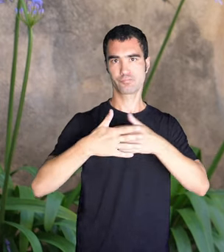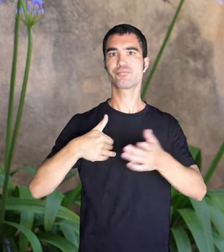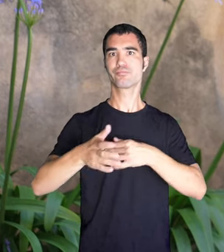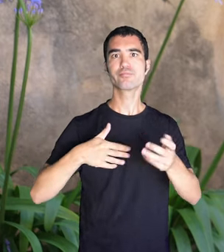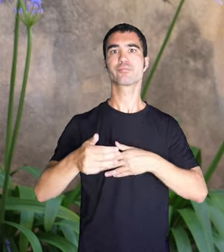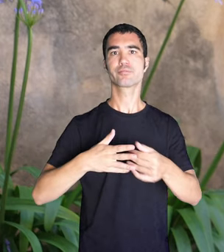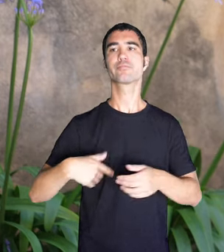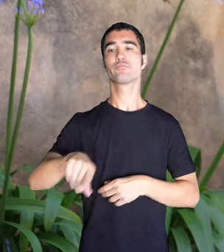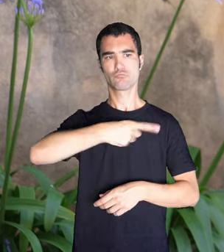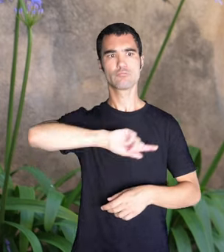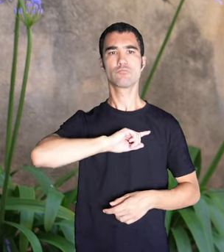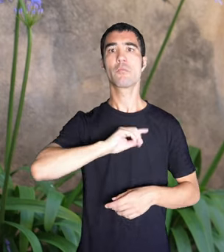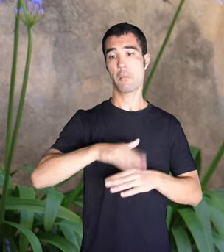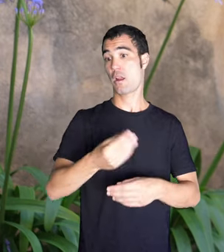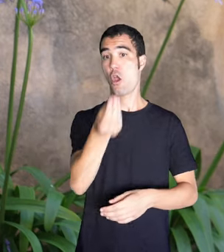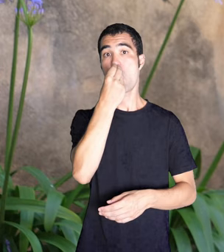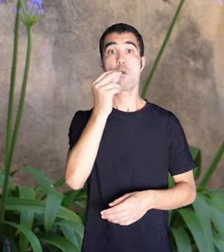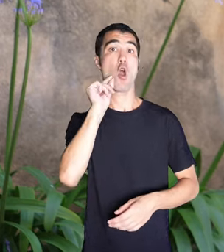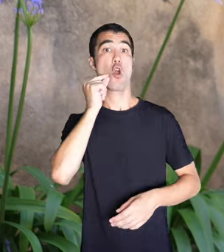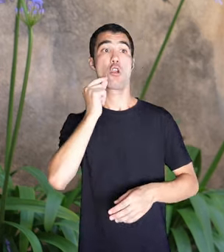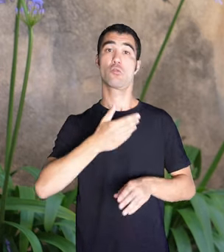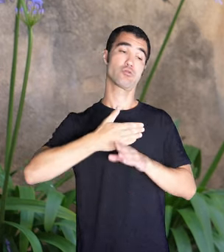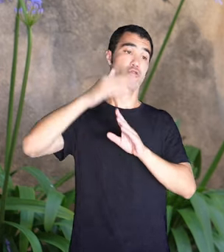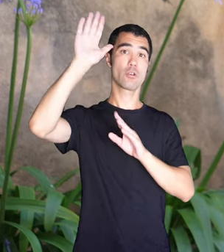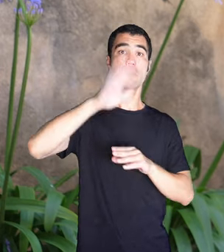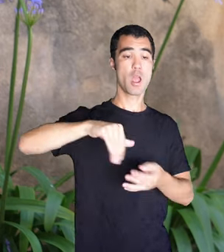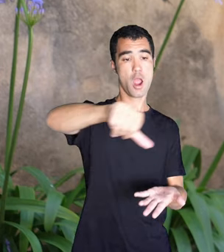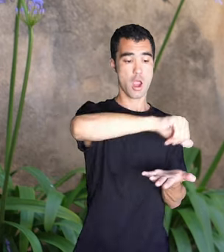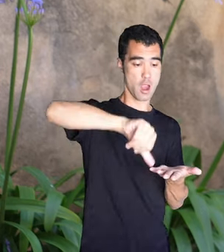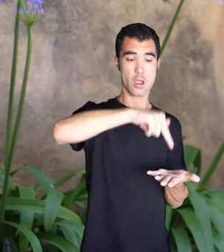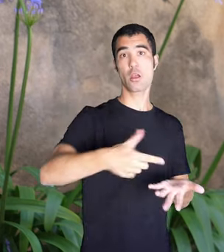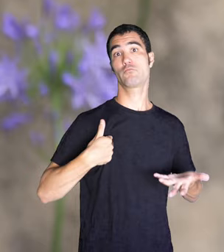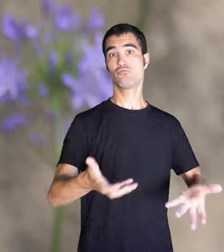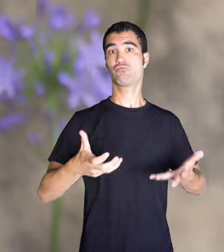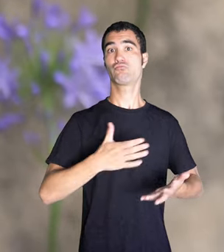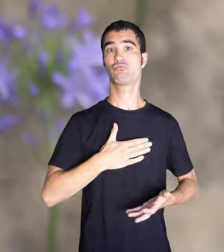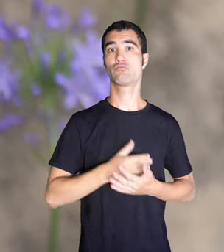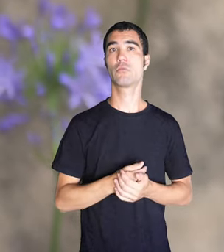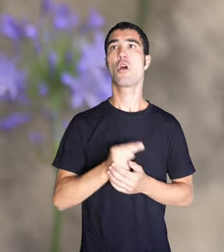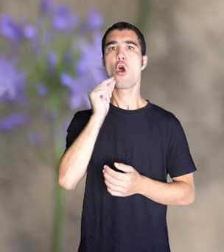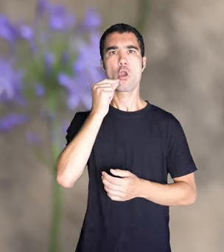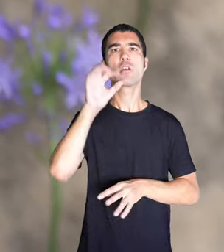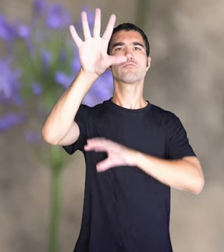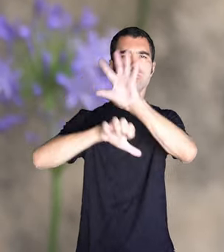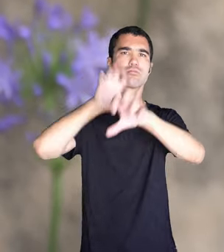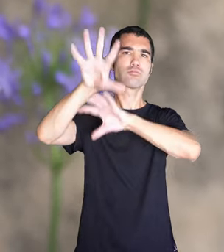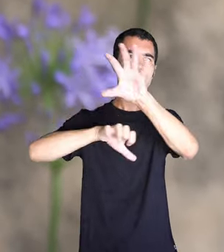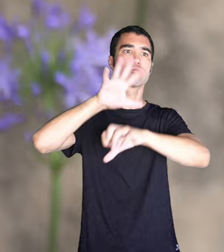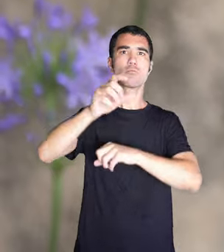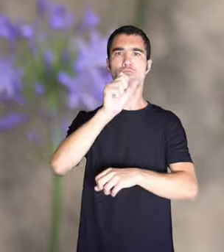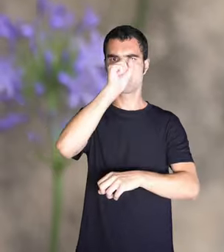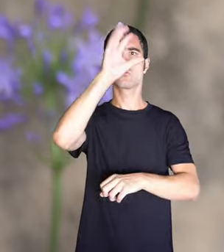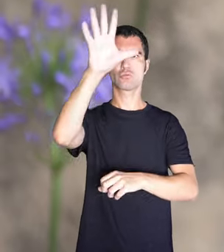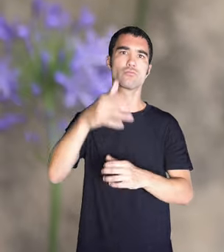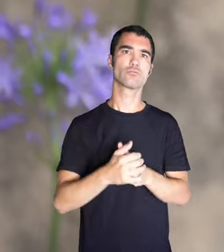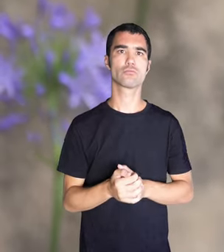per menjar olives i oli que nosaltres guanyàvem. Cuinti oliva, i vaig anar un parell d